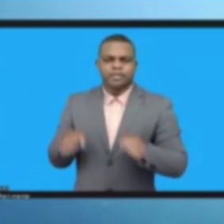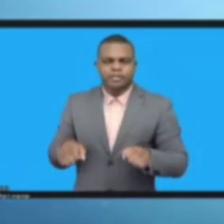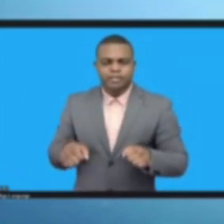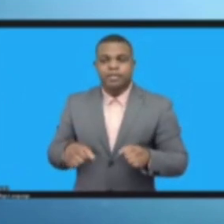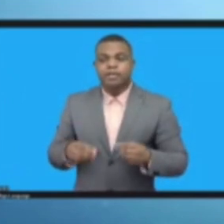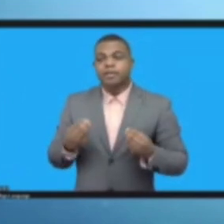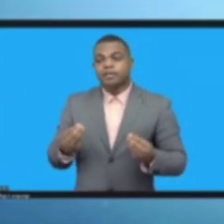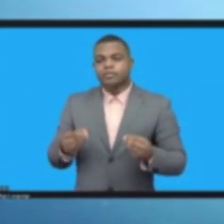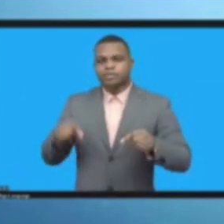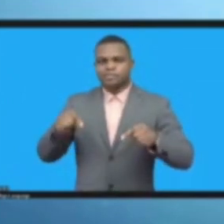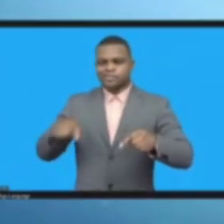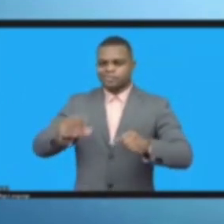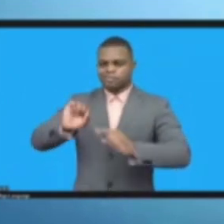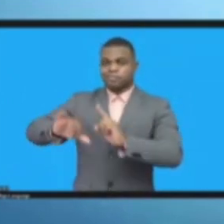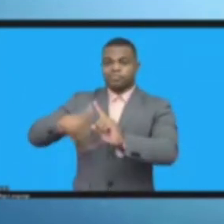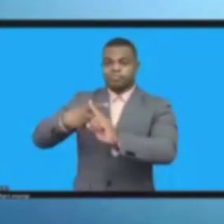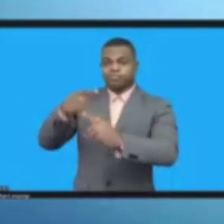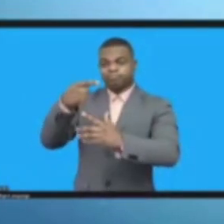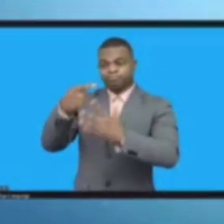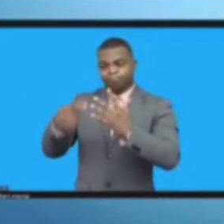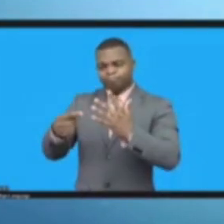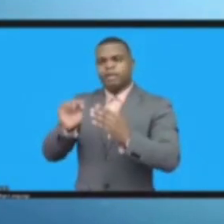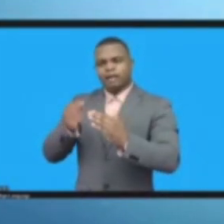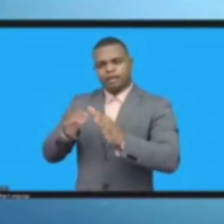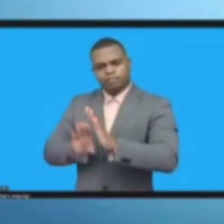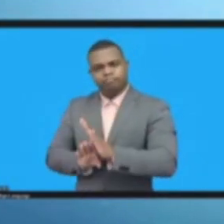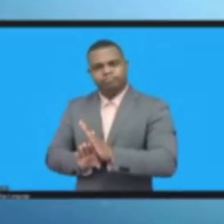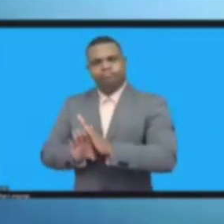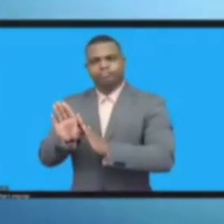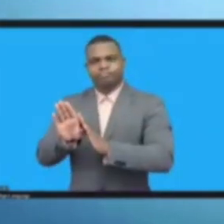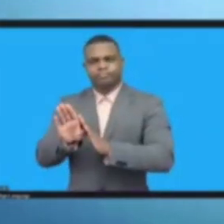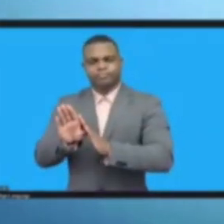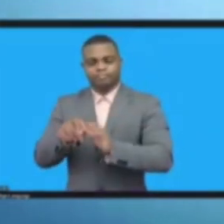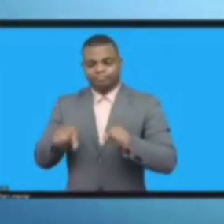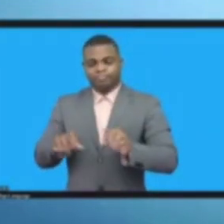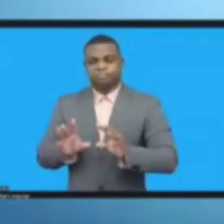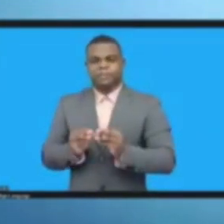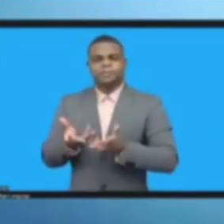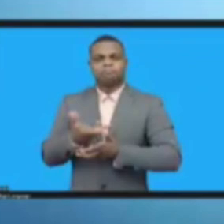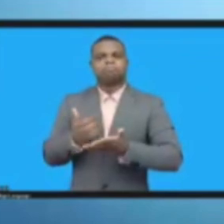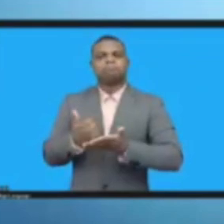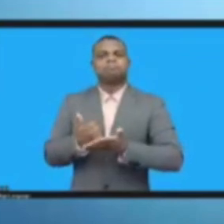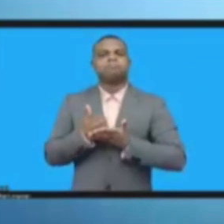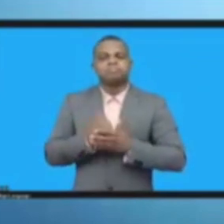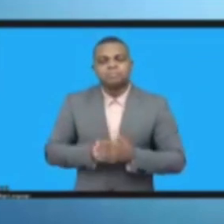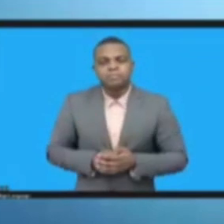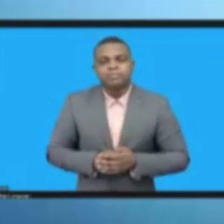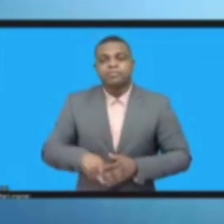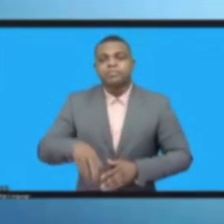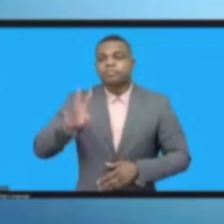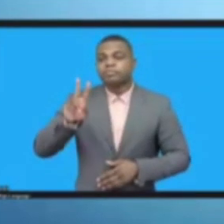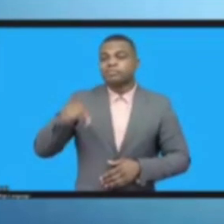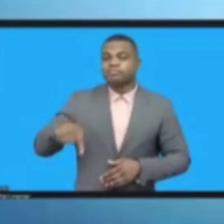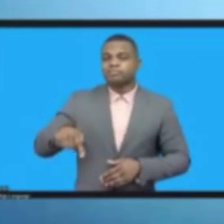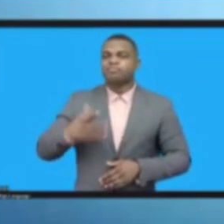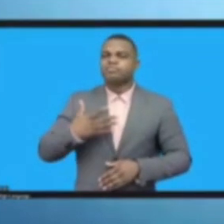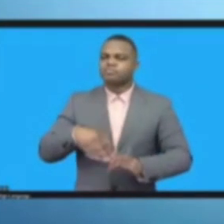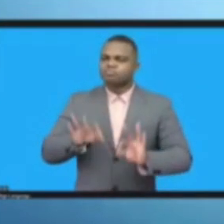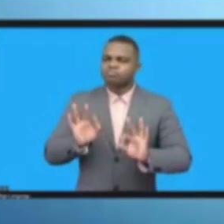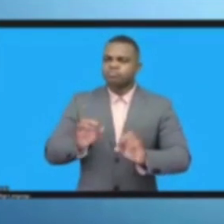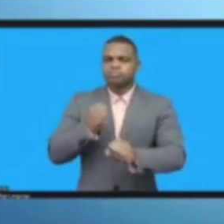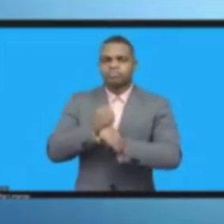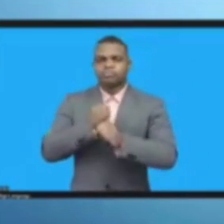чтобы постепенно двигаться, в том числе и к достижению ЦУР. В Организации Объединенных Наций мы